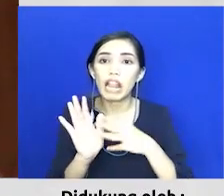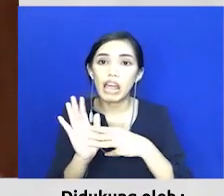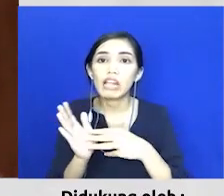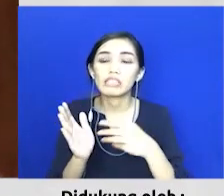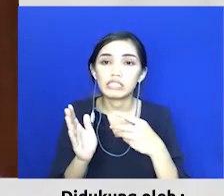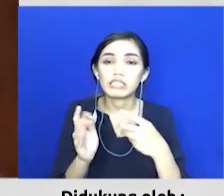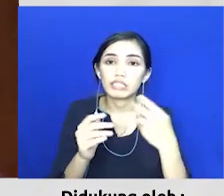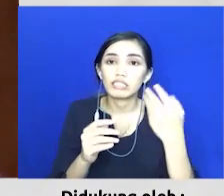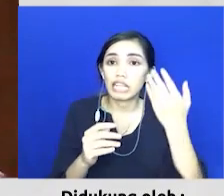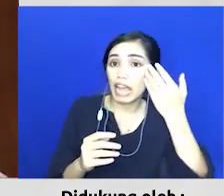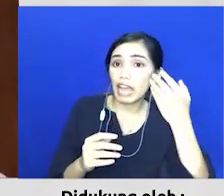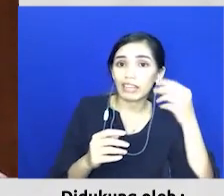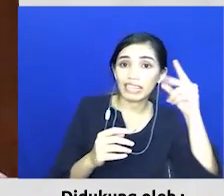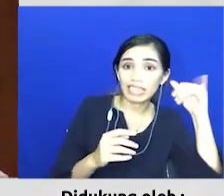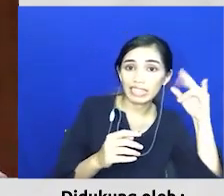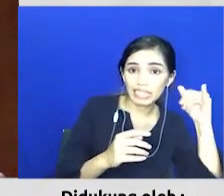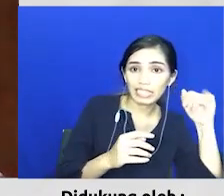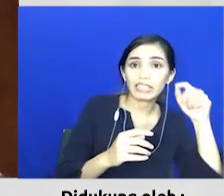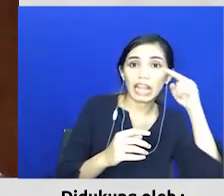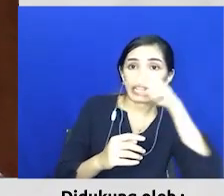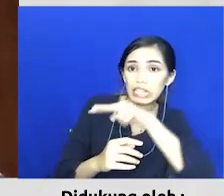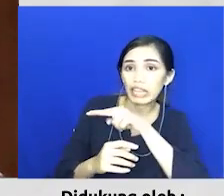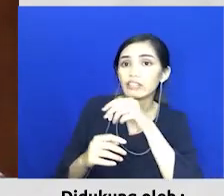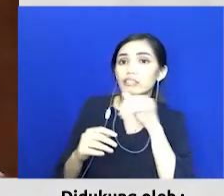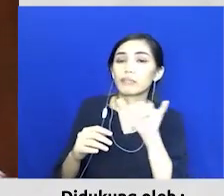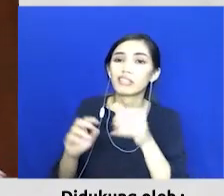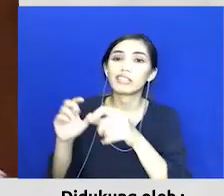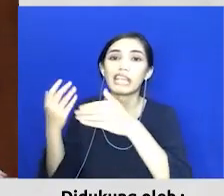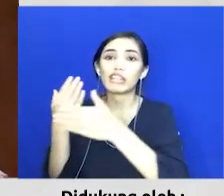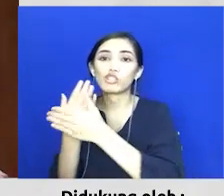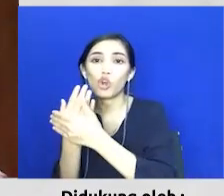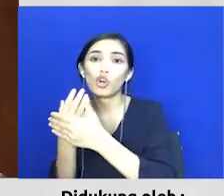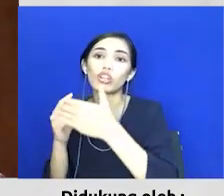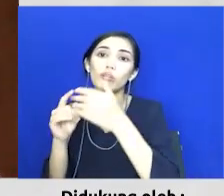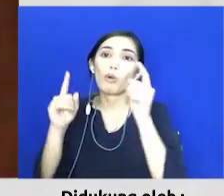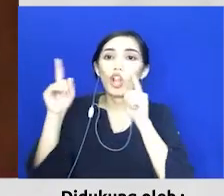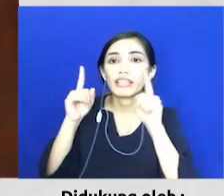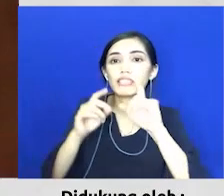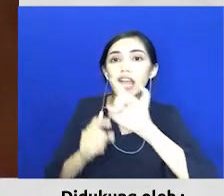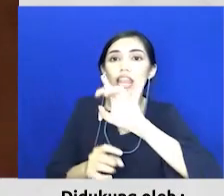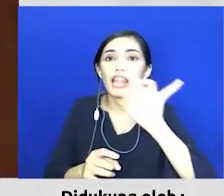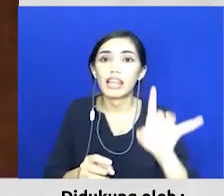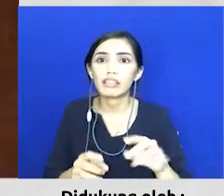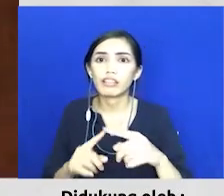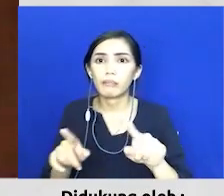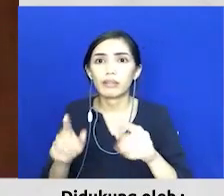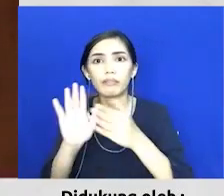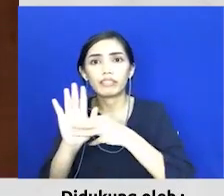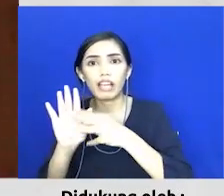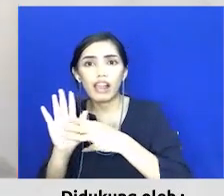masalah yang dihadapi Usmar itu dan kemudian makin berkembang itu adalah secara politis sebetulnya tidak ada sensor